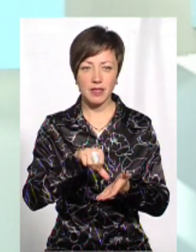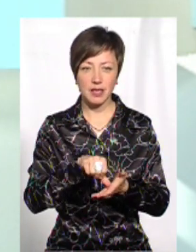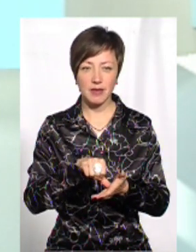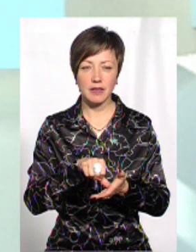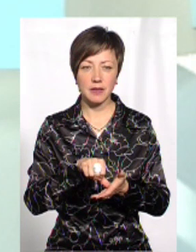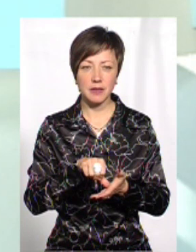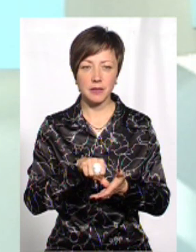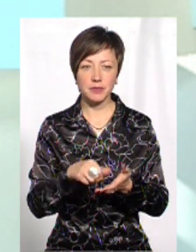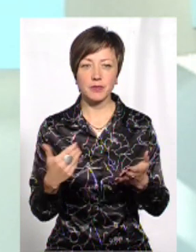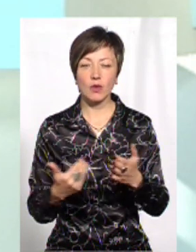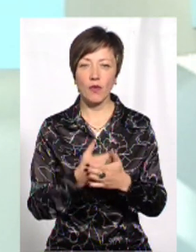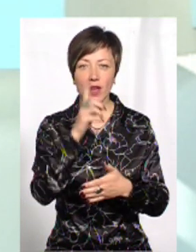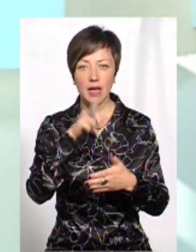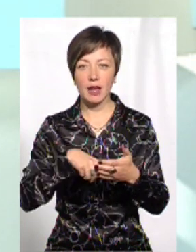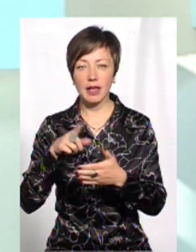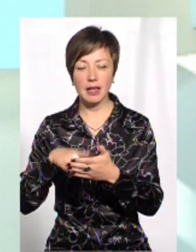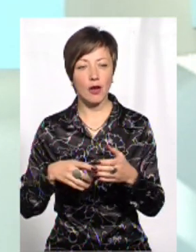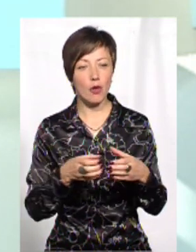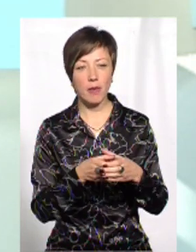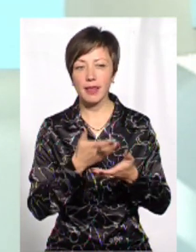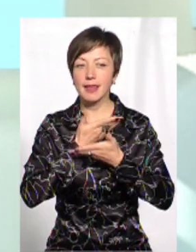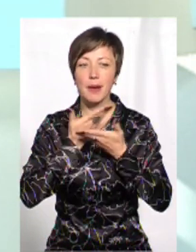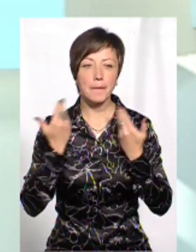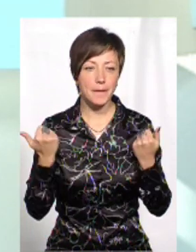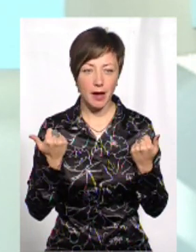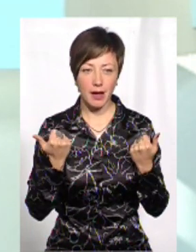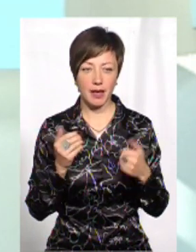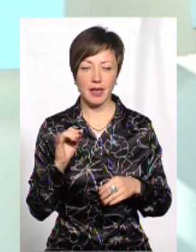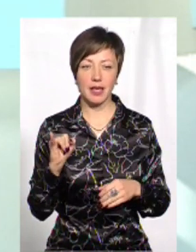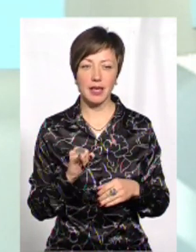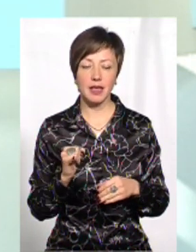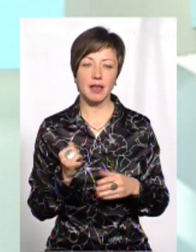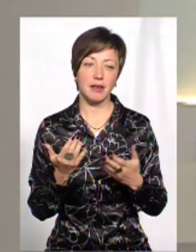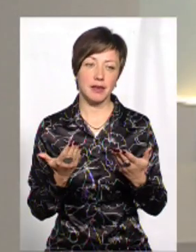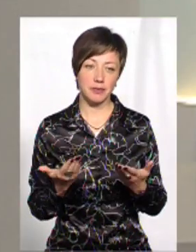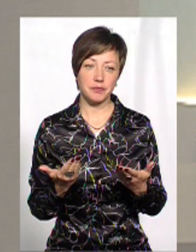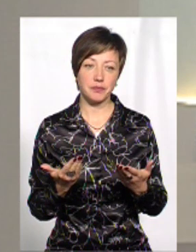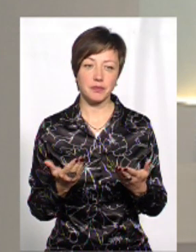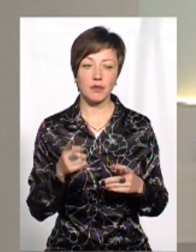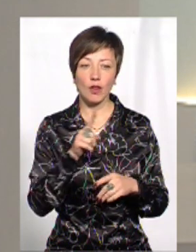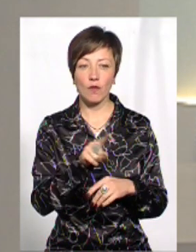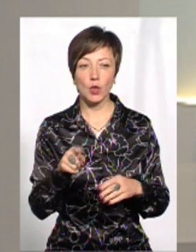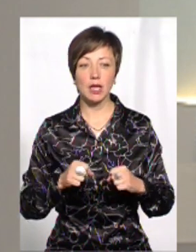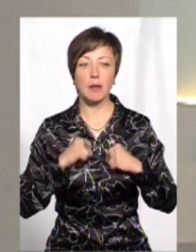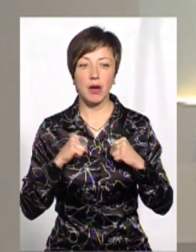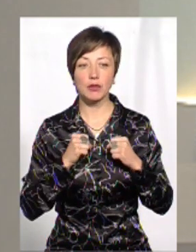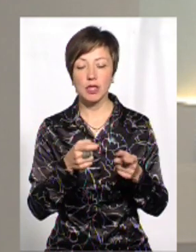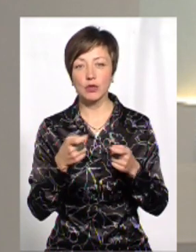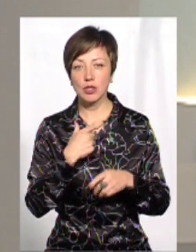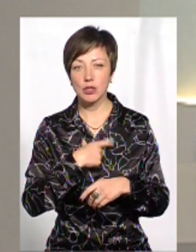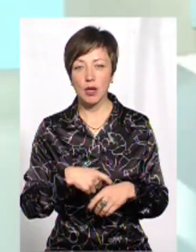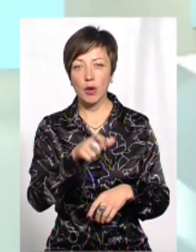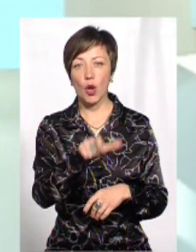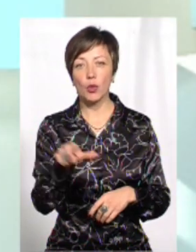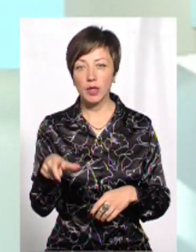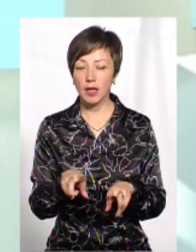представників нових релігійних громад немає. І за великим рахунком вони намагаються залучити до себе